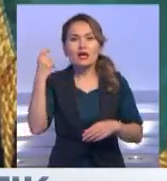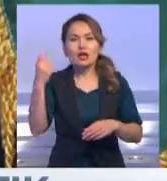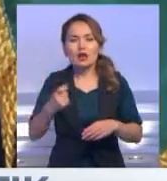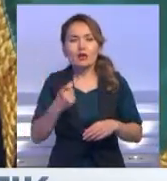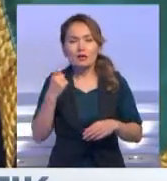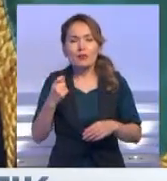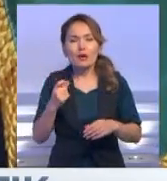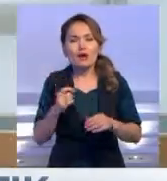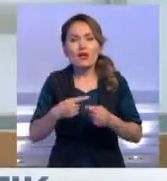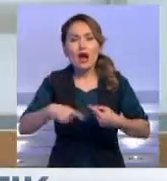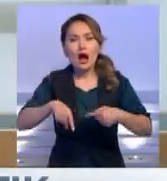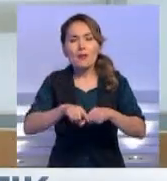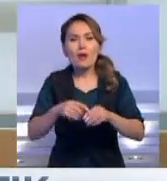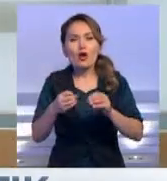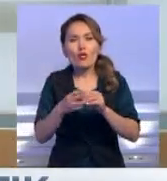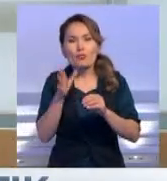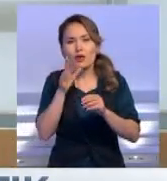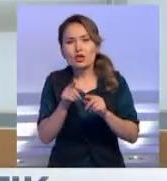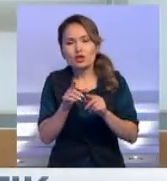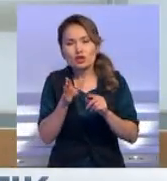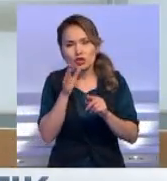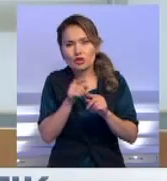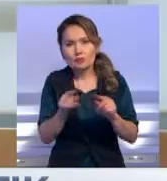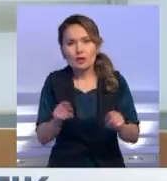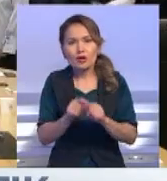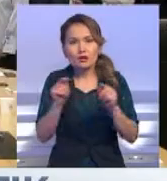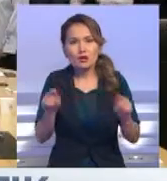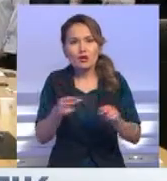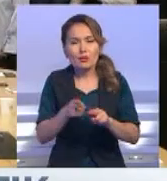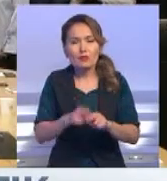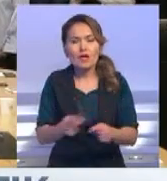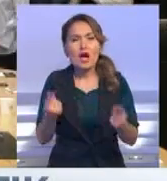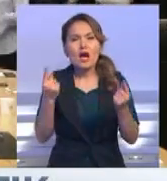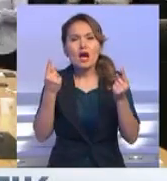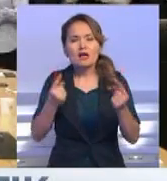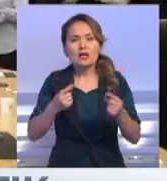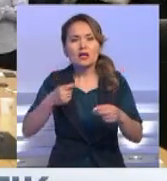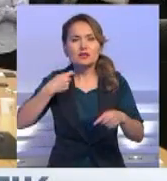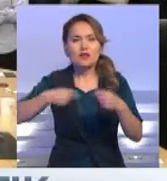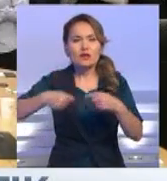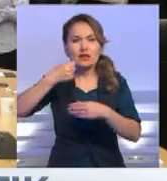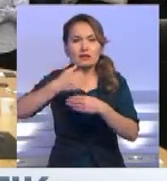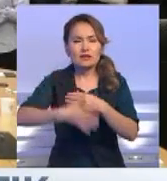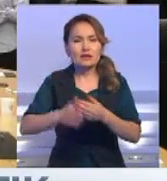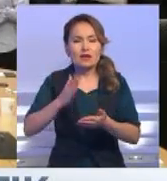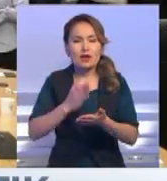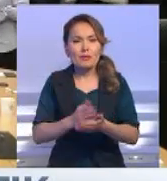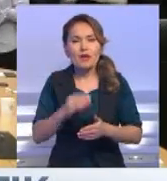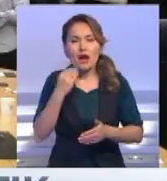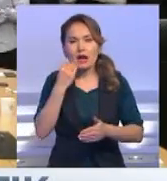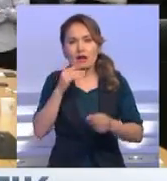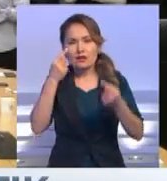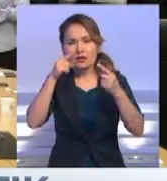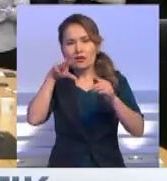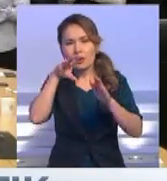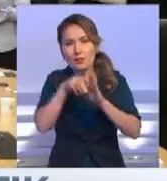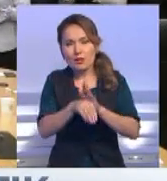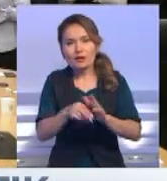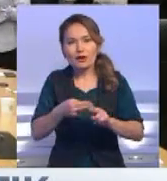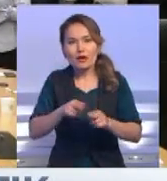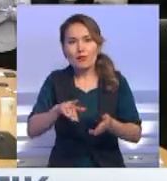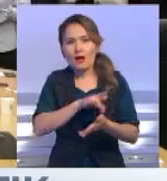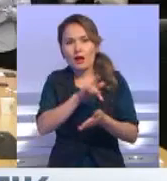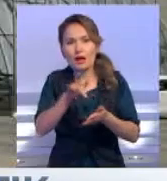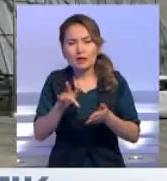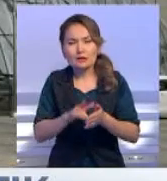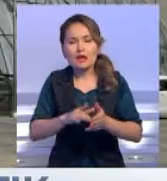жыл бұрын құрылған. Бүгінде оның аумағы ірі тәжірибелік алаңға айналды. Мұнда ең озық технологияларды қолдану арқылы Сонгдон